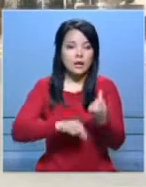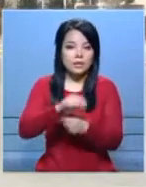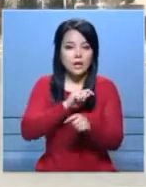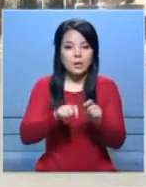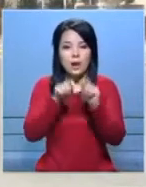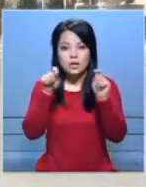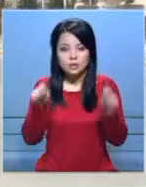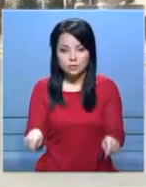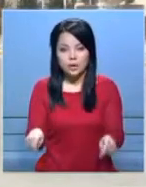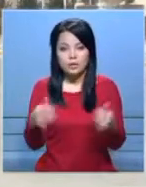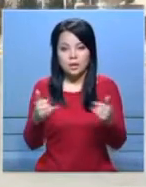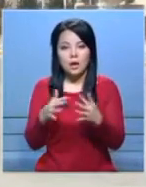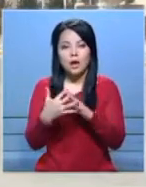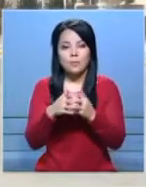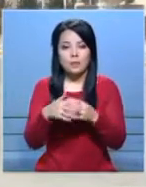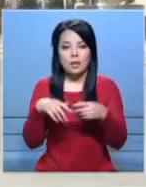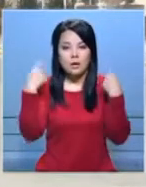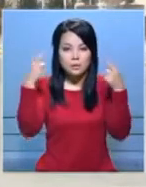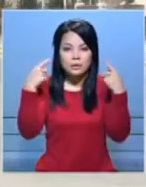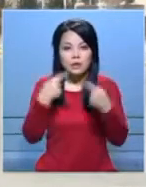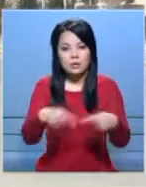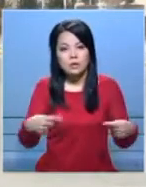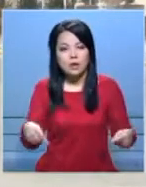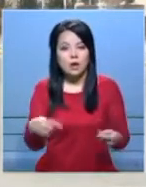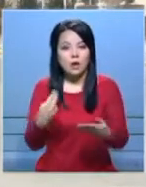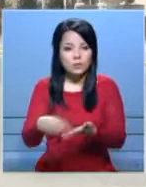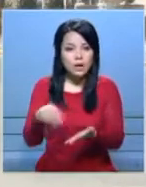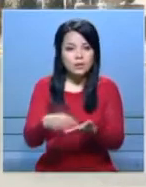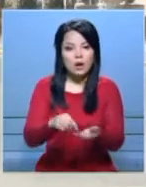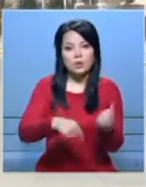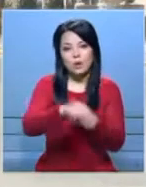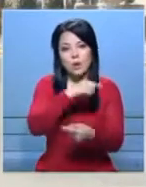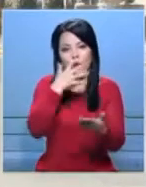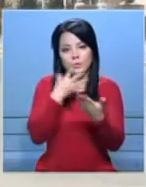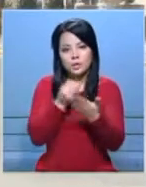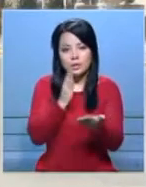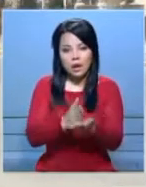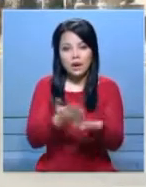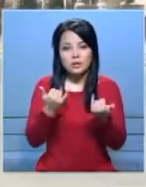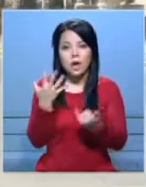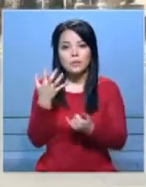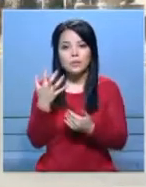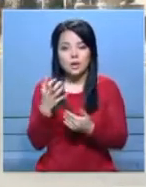ашып, малдарын алып, жаңағы өз шаруаларын дөңгелетіп отыр. Сонымен қатар